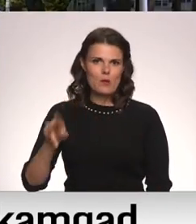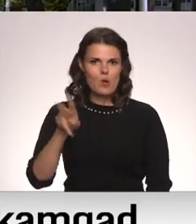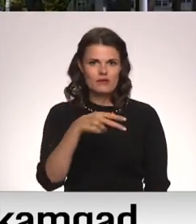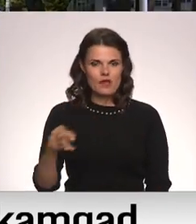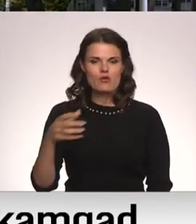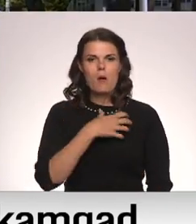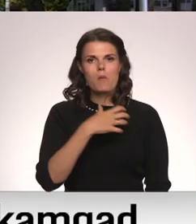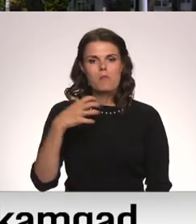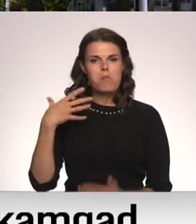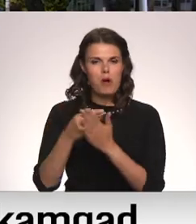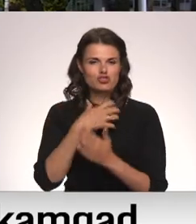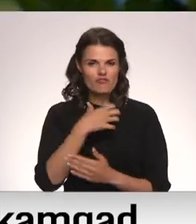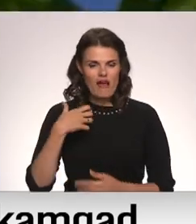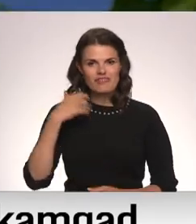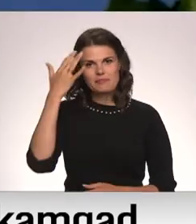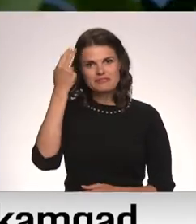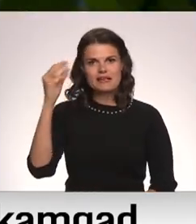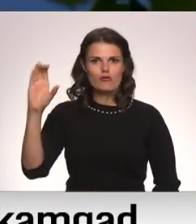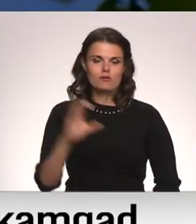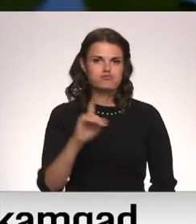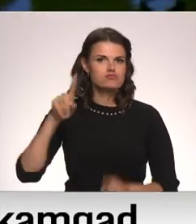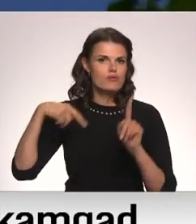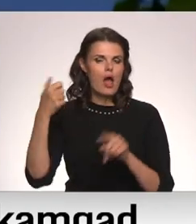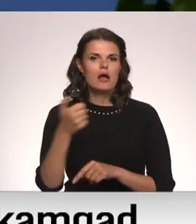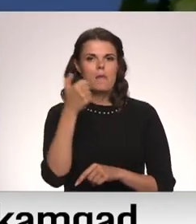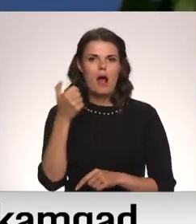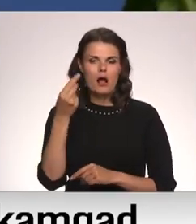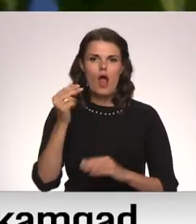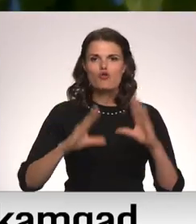cer atvēlēt no nākamā gada budžeta, kā arī piesaistīt Eiropas